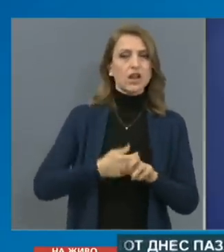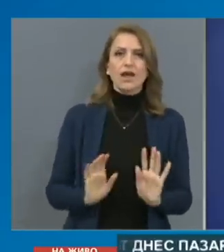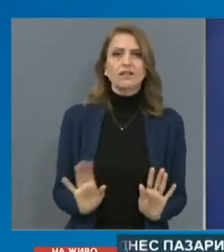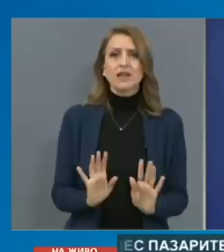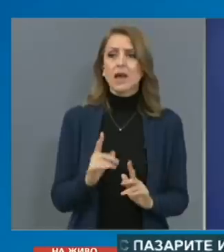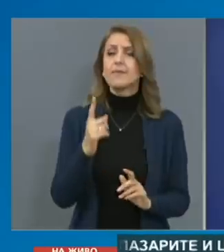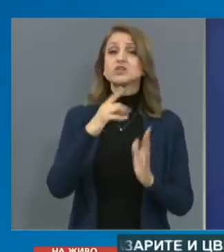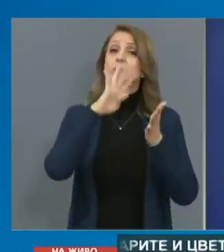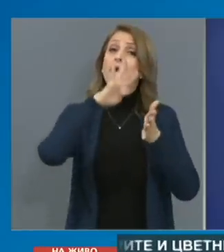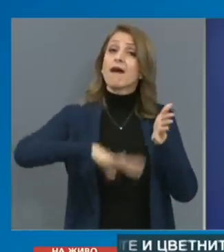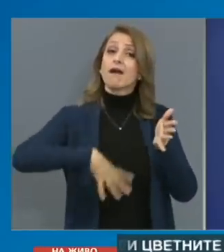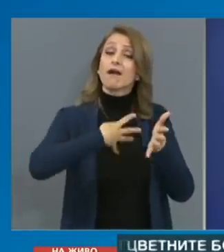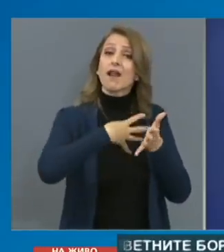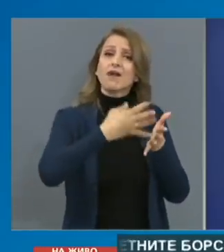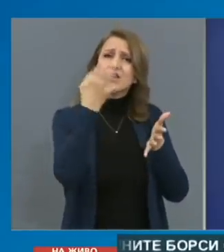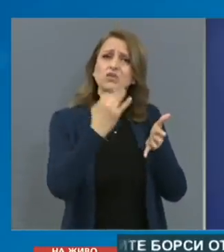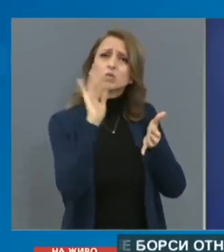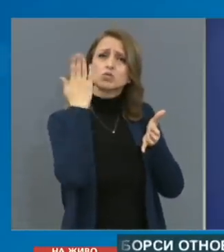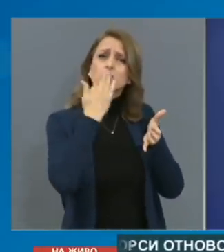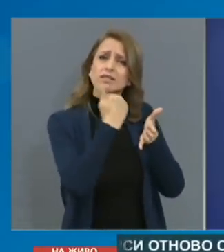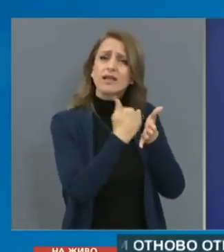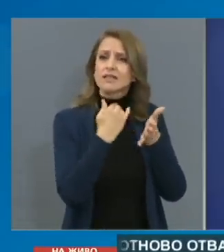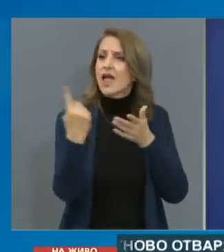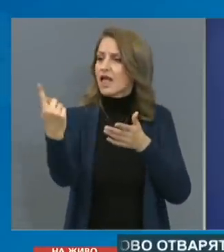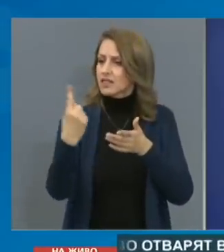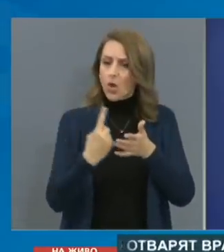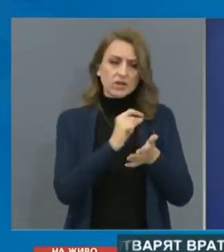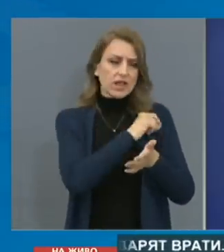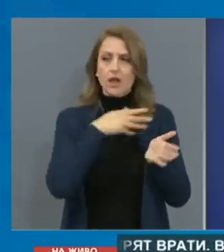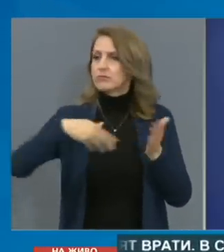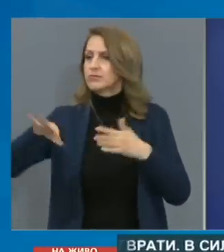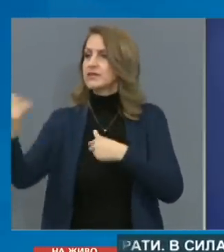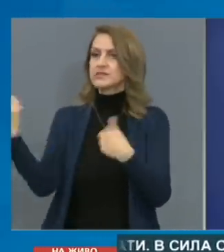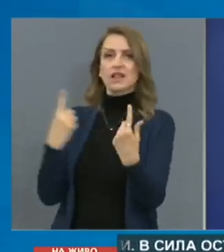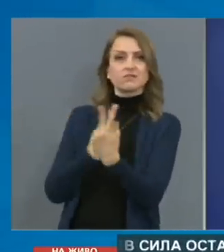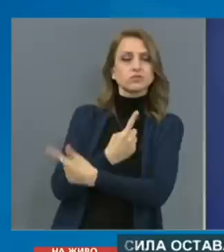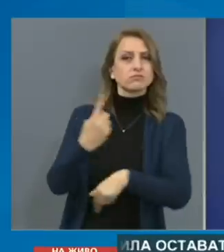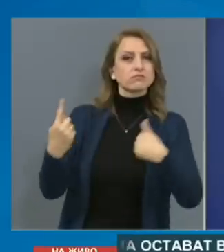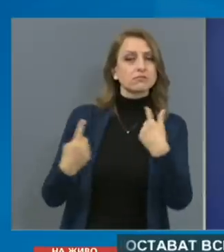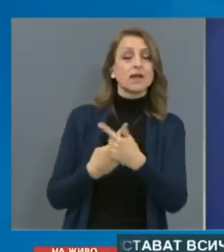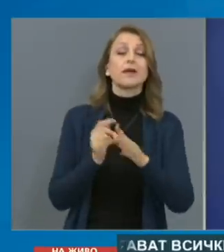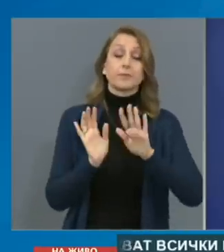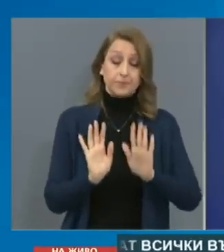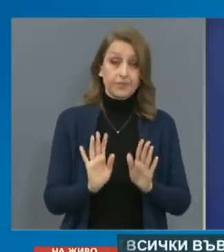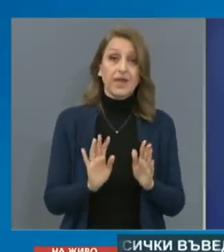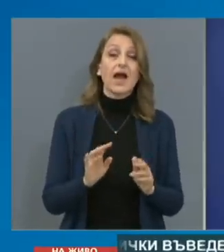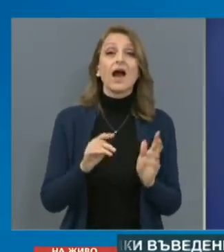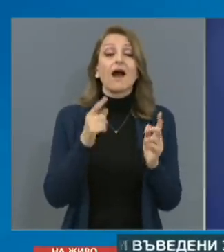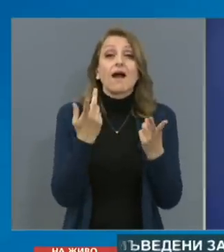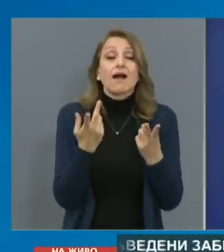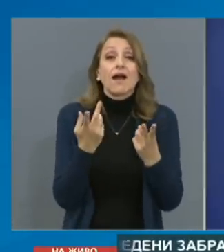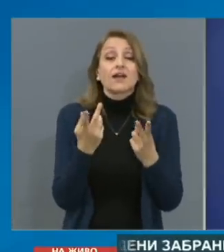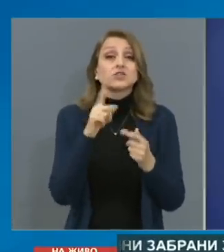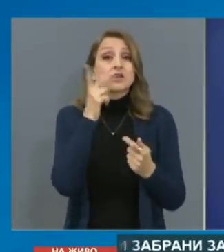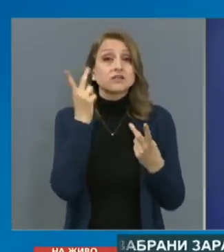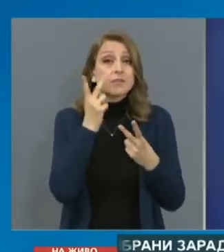с график, така че да няма струпване и на деца, които идват за имунизация. Аз имах предвид как ще се установи дали бебето е носител на COVID или